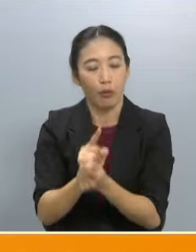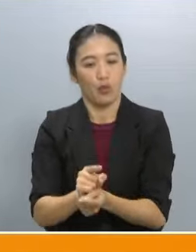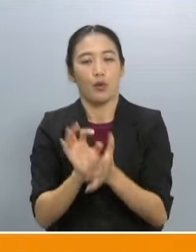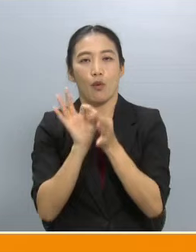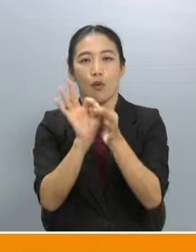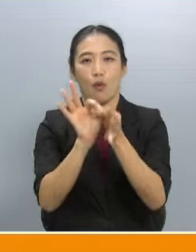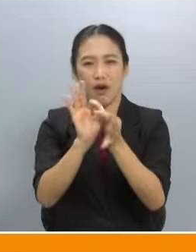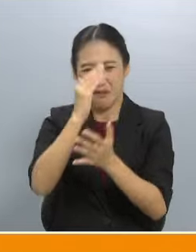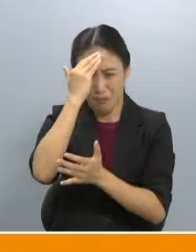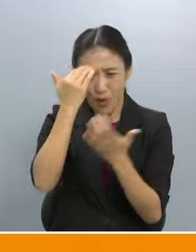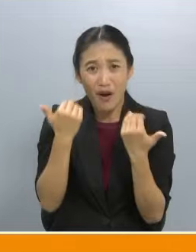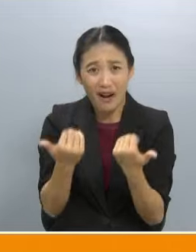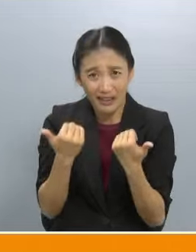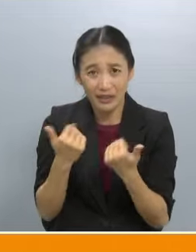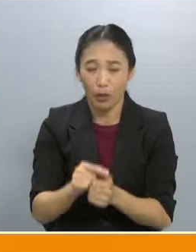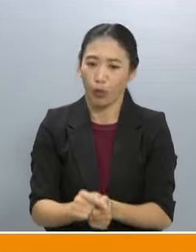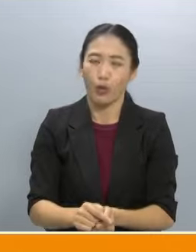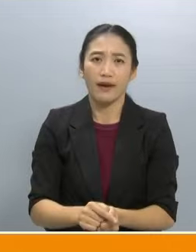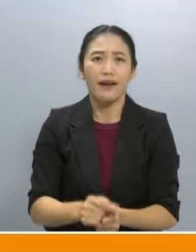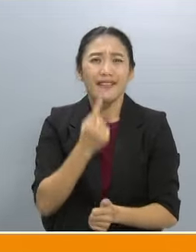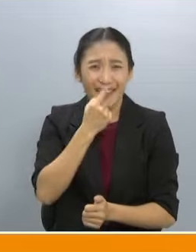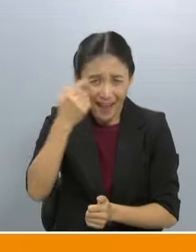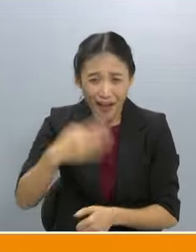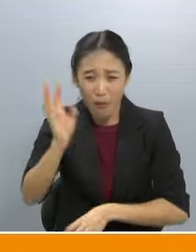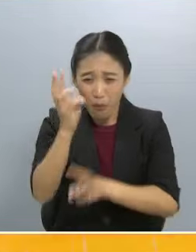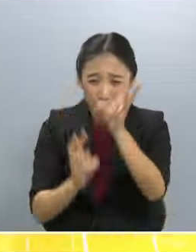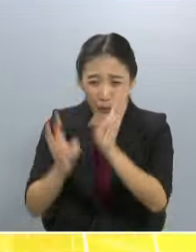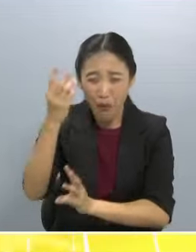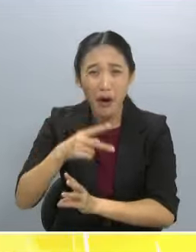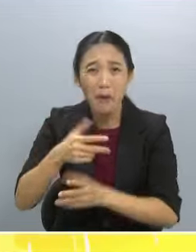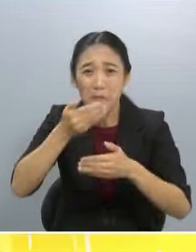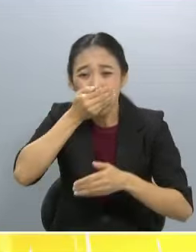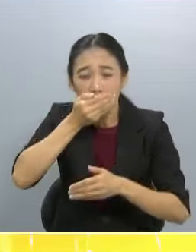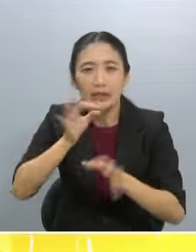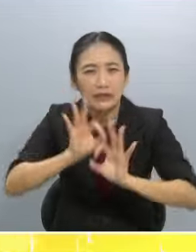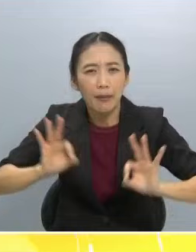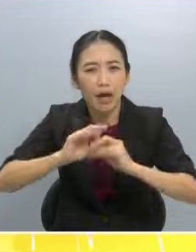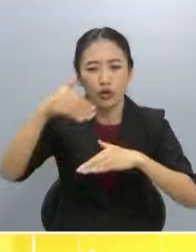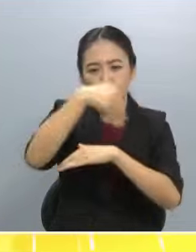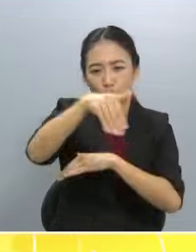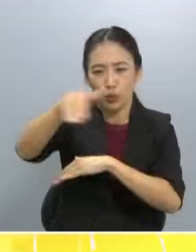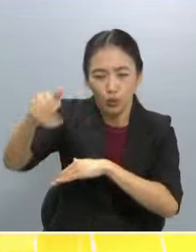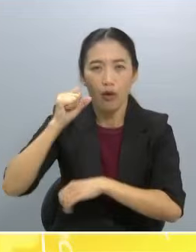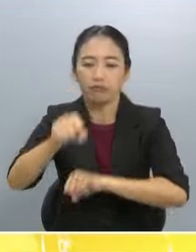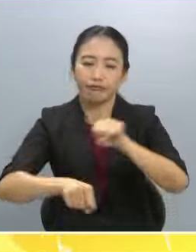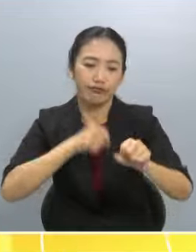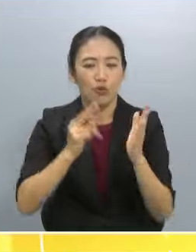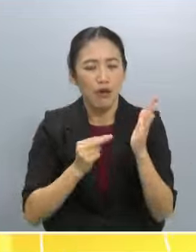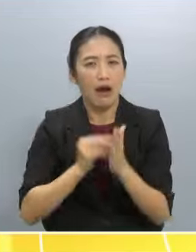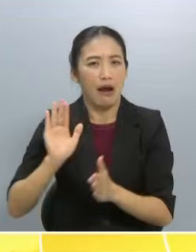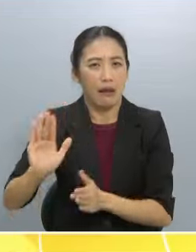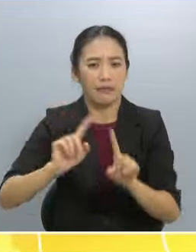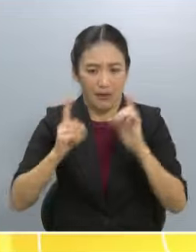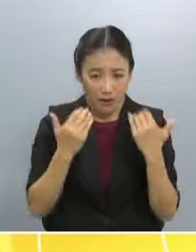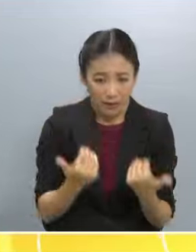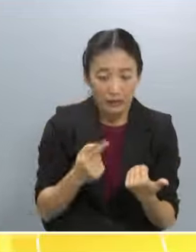หนักมากๆขึ้นตัวแดงมาหลายวันมากแล้วประชาชนควรหลีกเลี่ยงการออกกำลังกายในที่โล่งแจ้งรวมทั้งควรใส่หน้